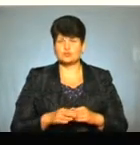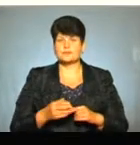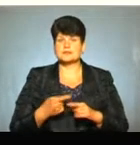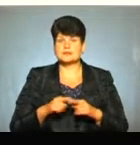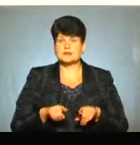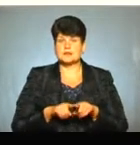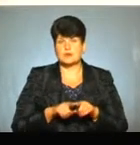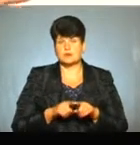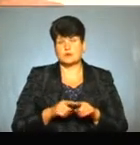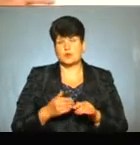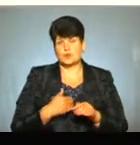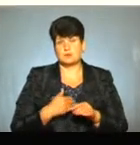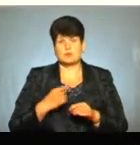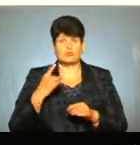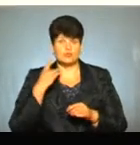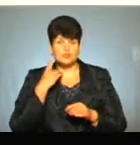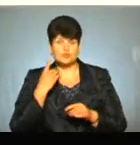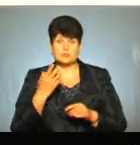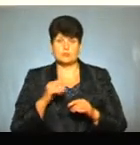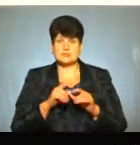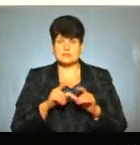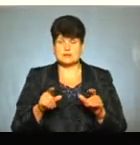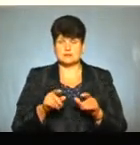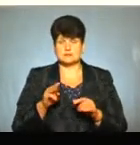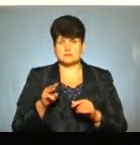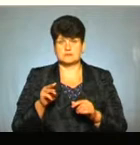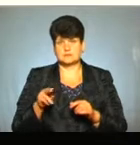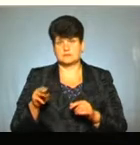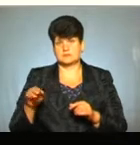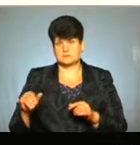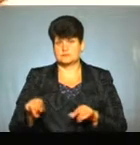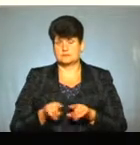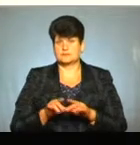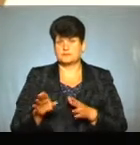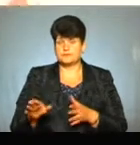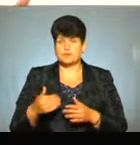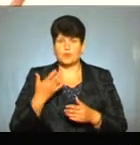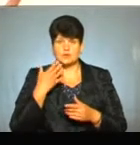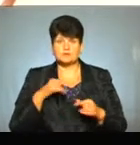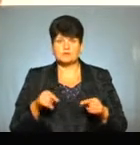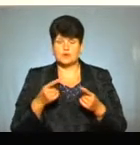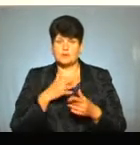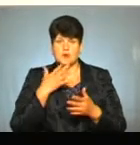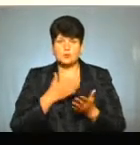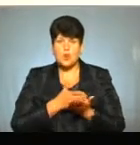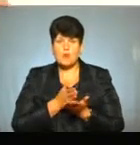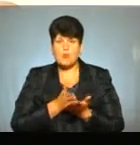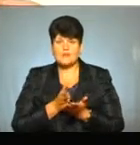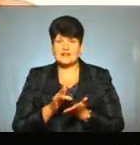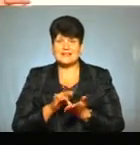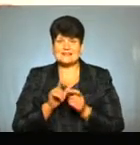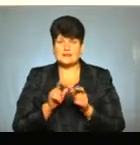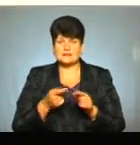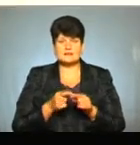Те ж саме ми, наприклад, би хотіли почути і по закладах професійної освіти. Адже коли ми створюємо такі багатопрофільні центри,